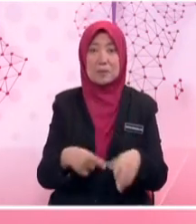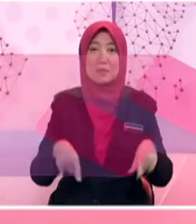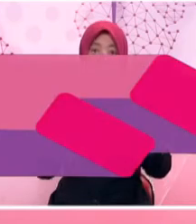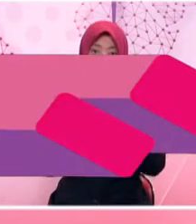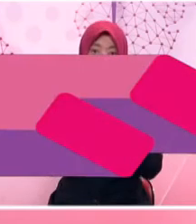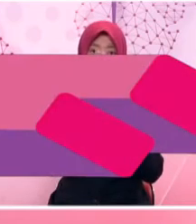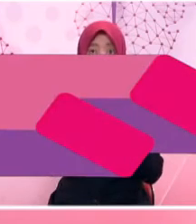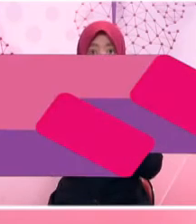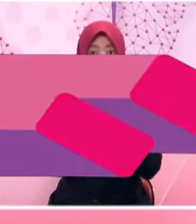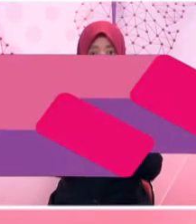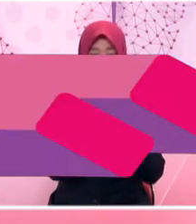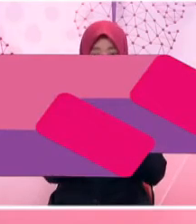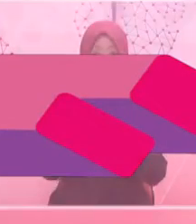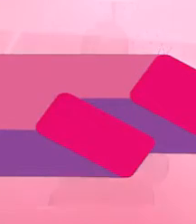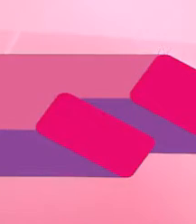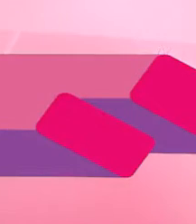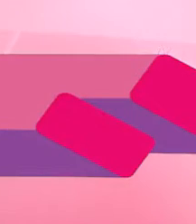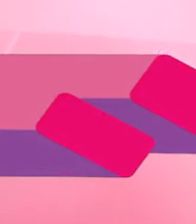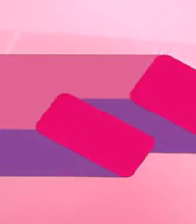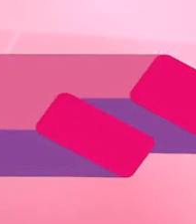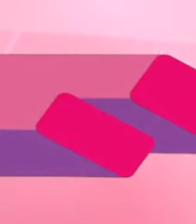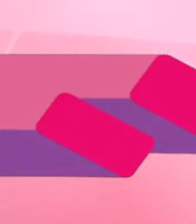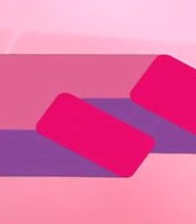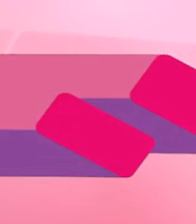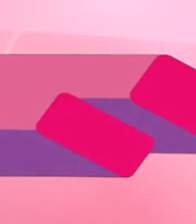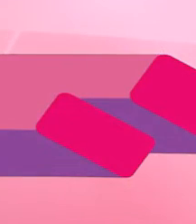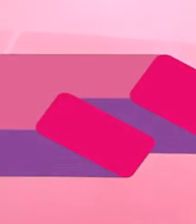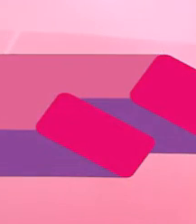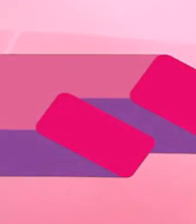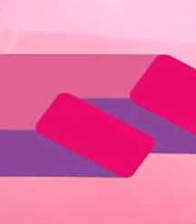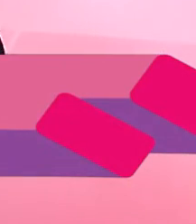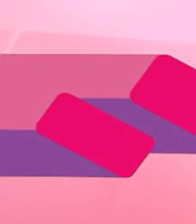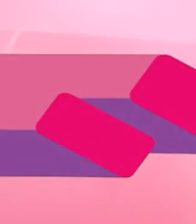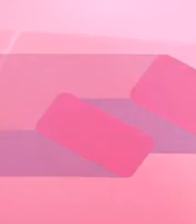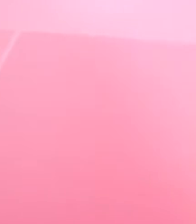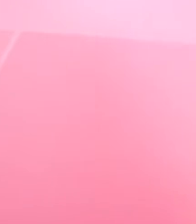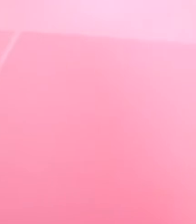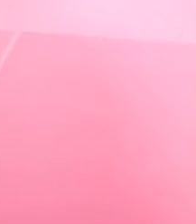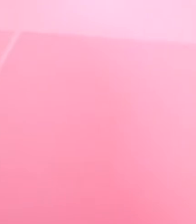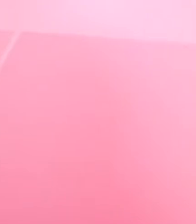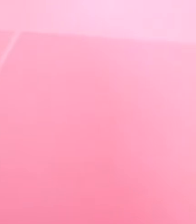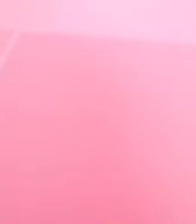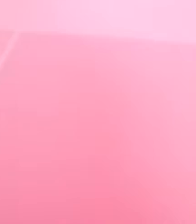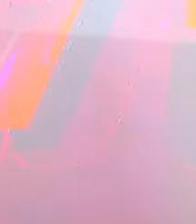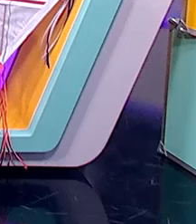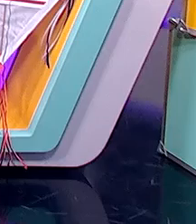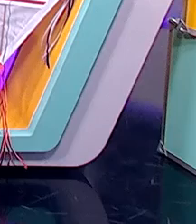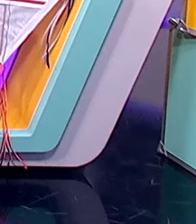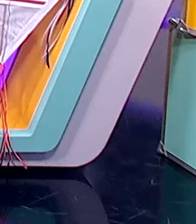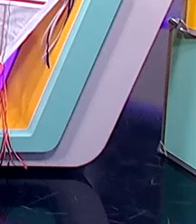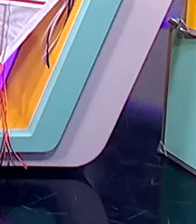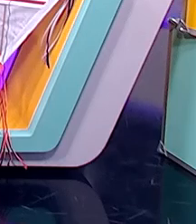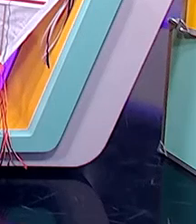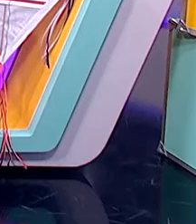diri kita dalam mata pelajaran Bahasa Melayu. Betul ya, Cikgu Sushila? Ya, ya, ya. Okey, sebelum kita nak